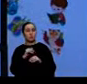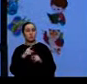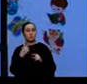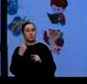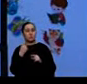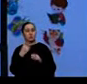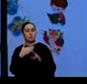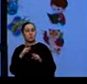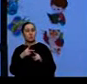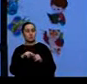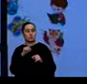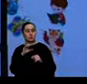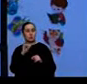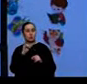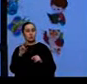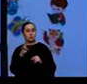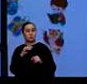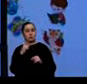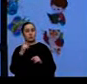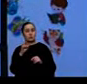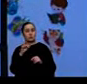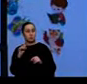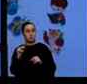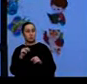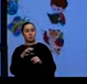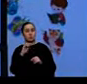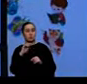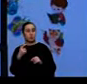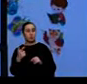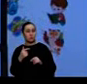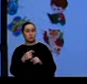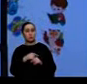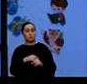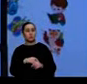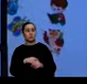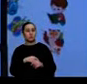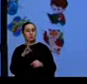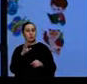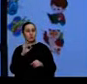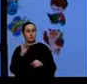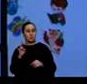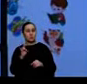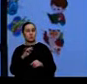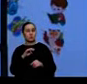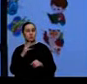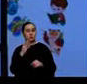Barakalla. Birinchi qismda un, guruch, yog',